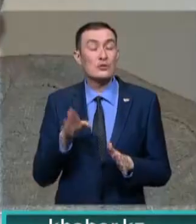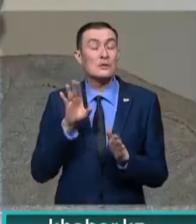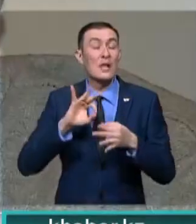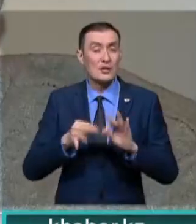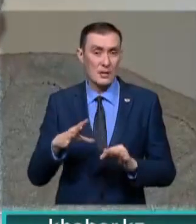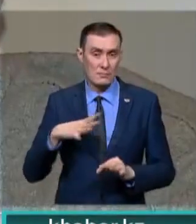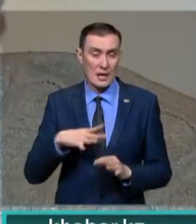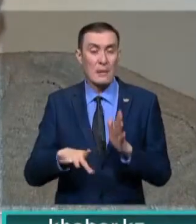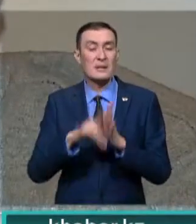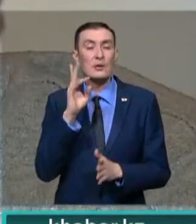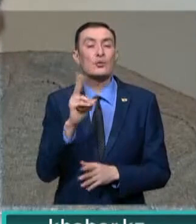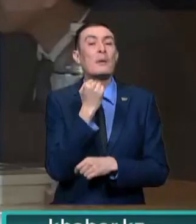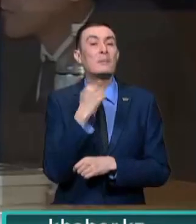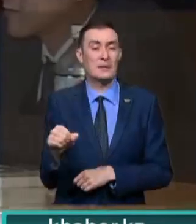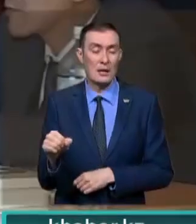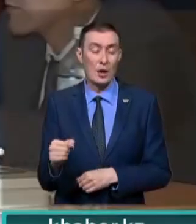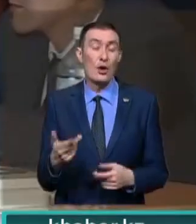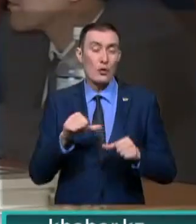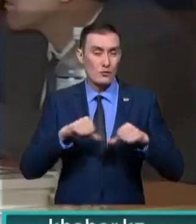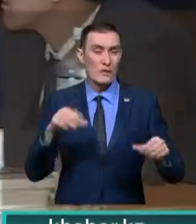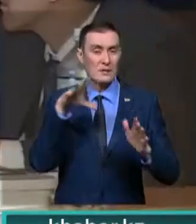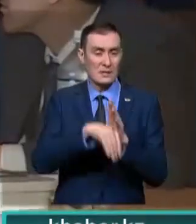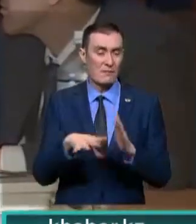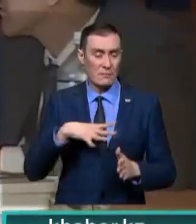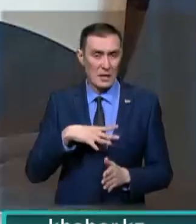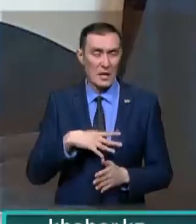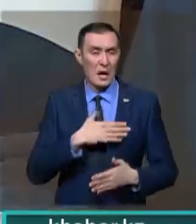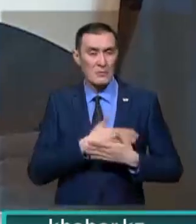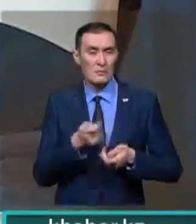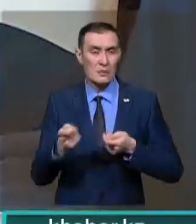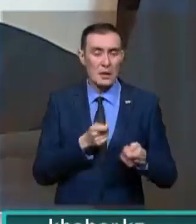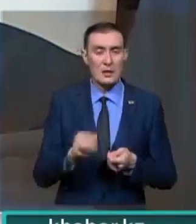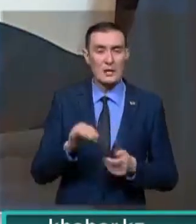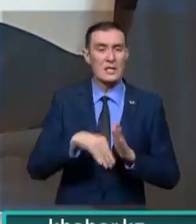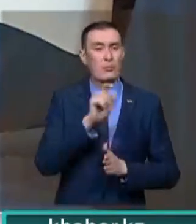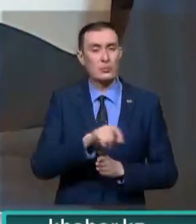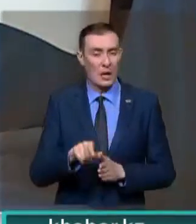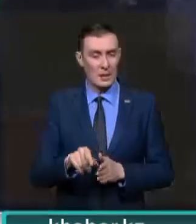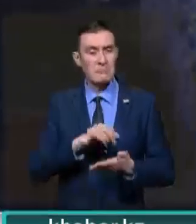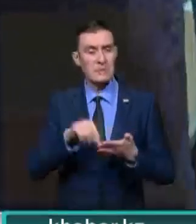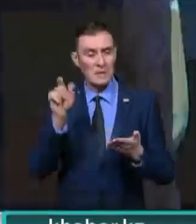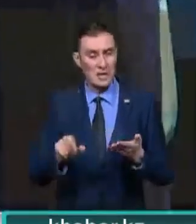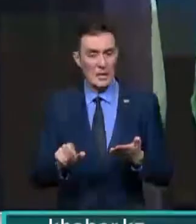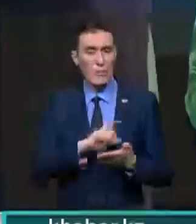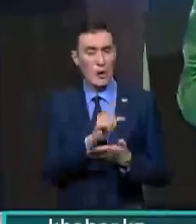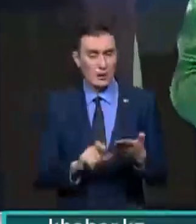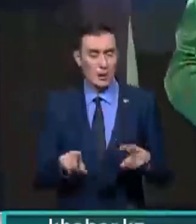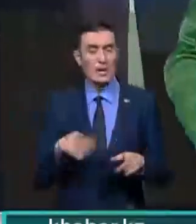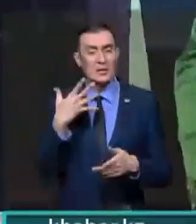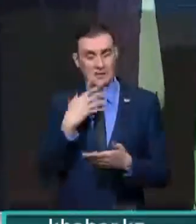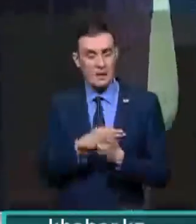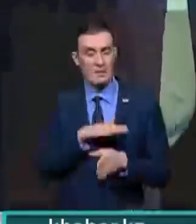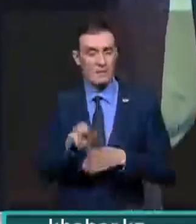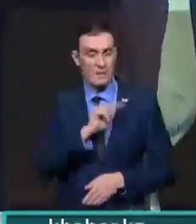было сегодня определить победителя но жили в состав которого вошли общественные деятели депутаты писатели и поэты со своей задачей